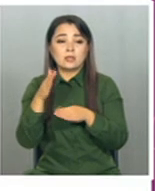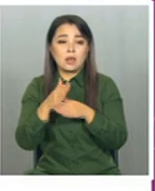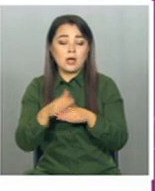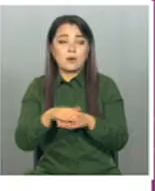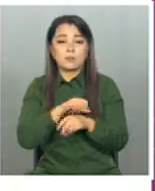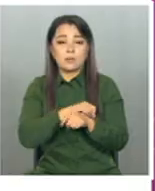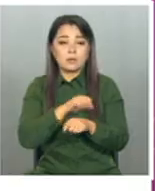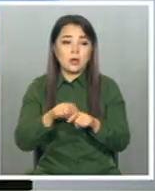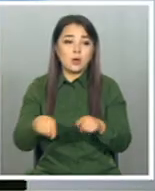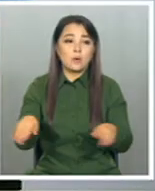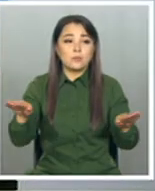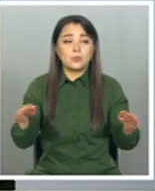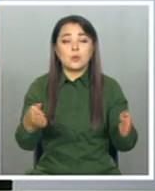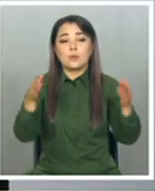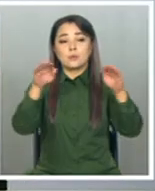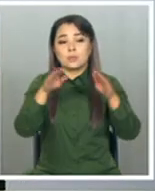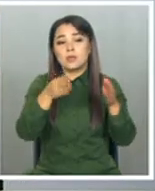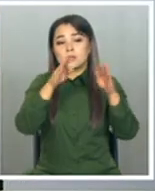деп атаймыз.